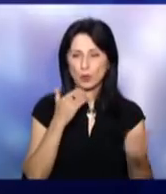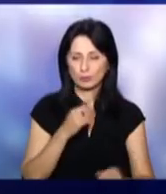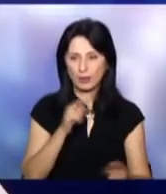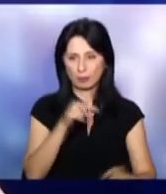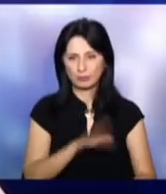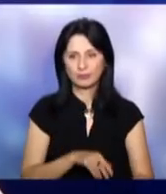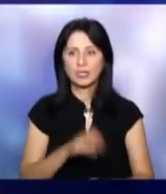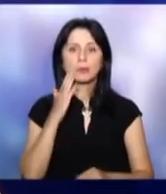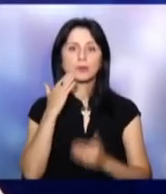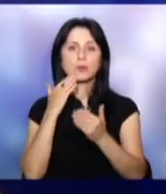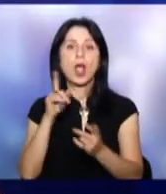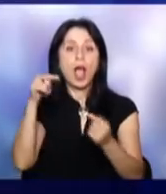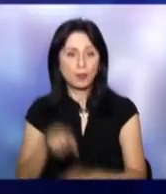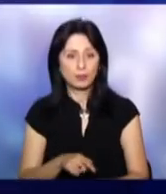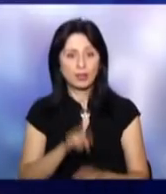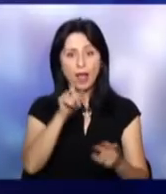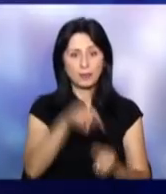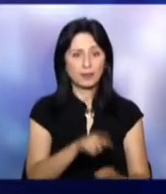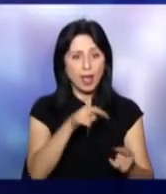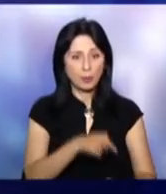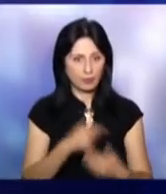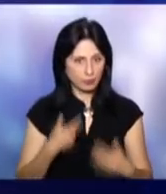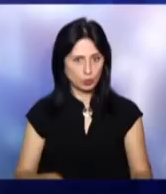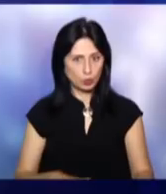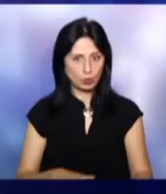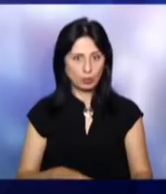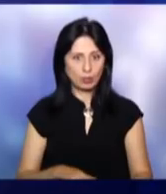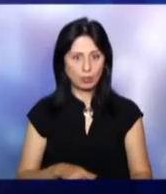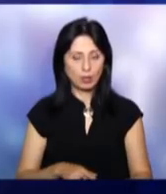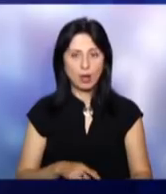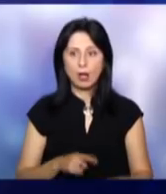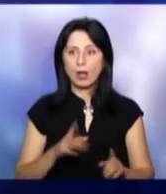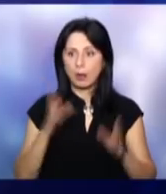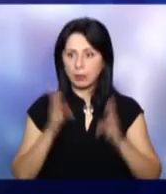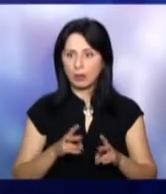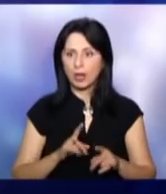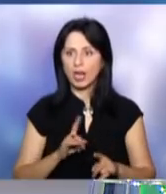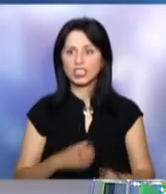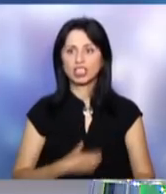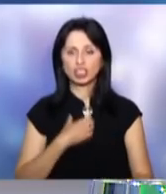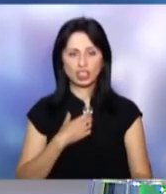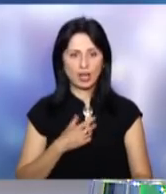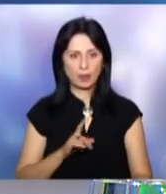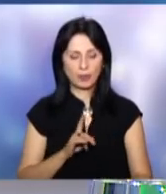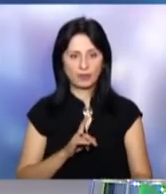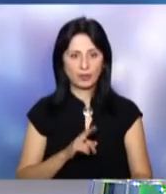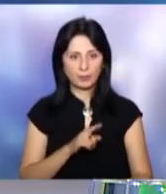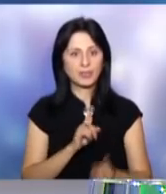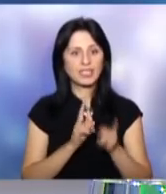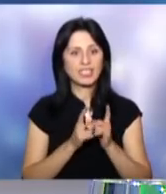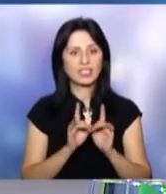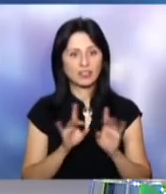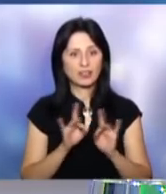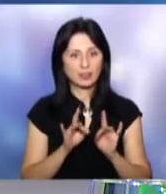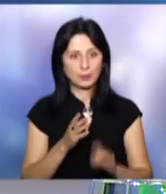მეხსიერებაც, რომ ეს სიმპტომები ერთმნიშვნელოვნად არნიშნავს რაღაც საშინელებას, ხო? ანუ მოდით მე ახლა ამას გადავთარგმნი